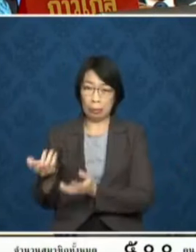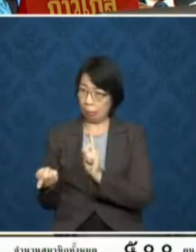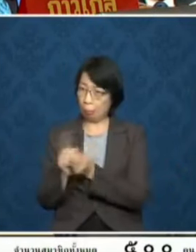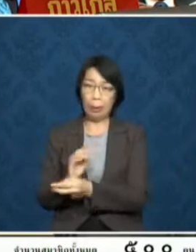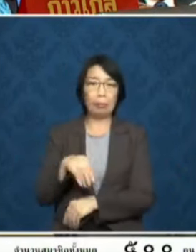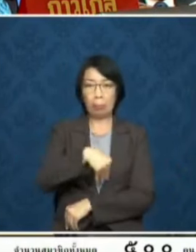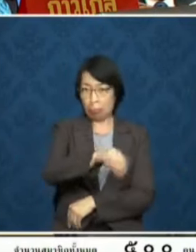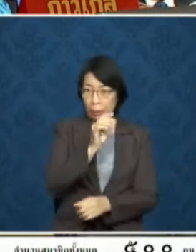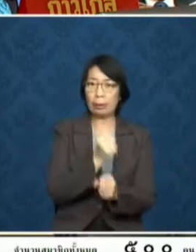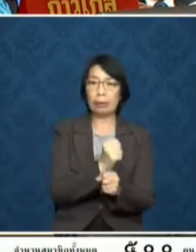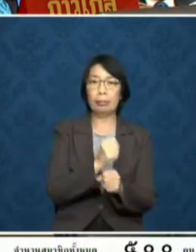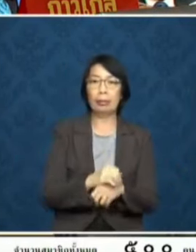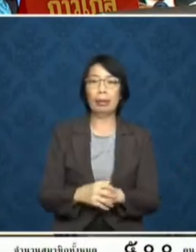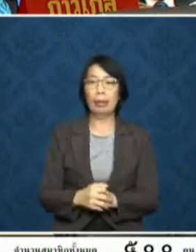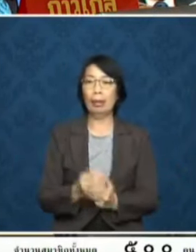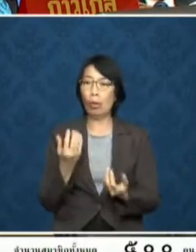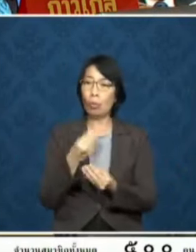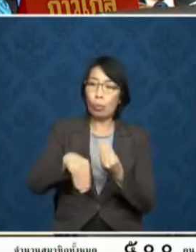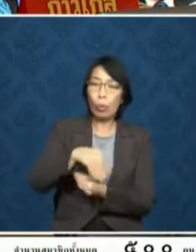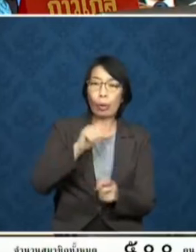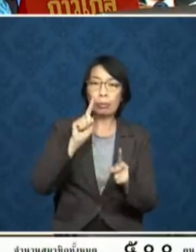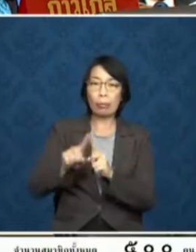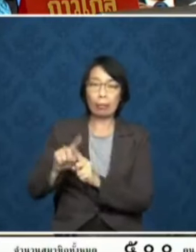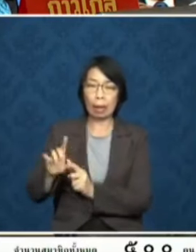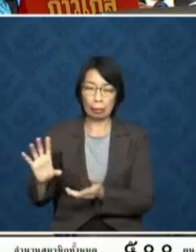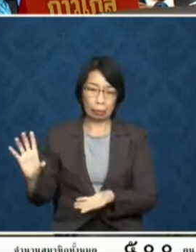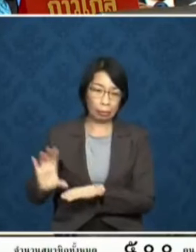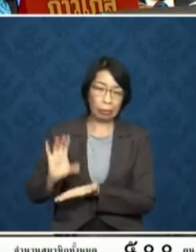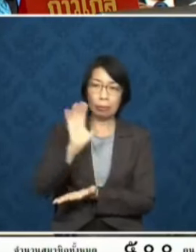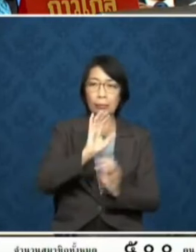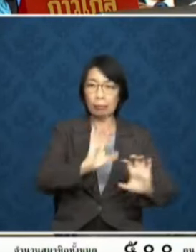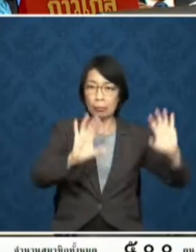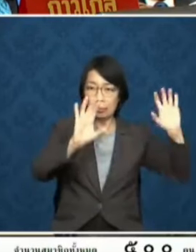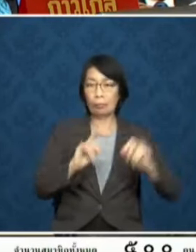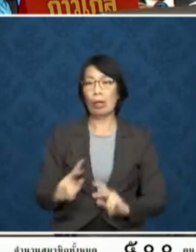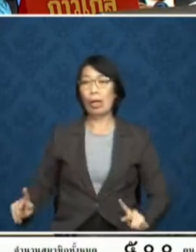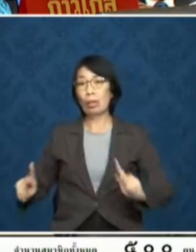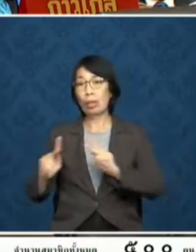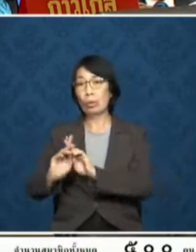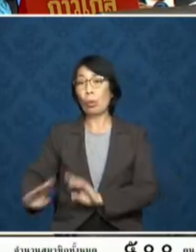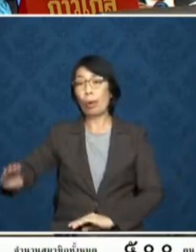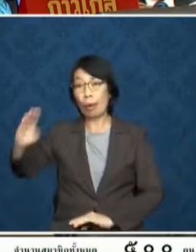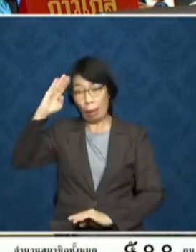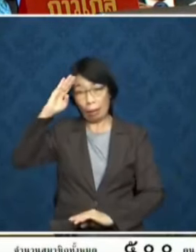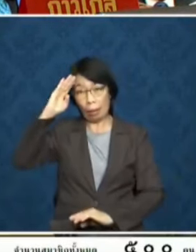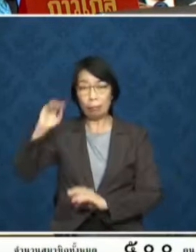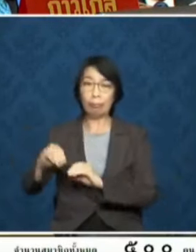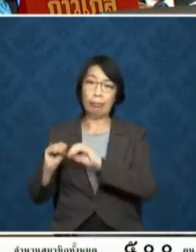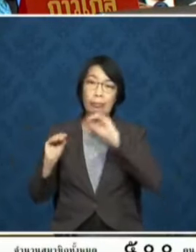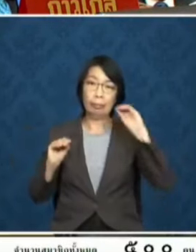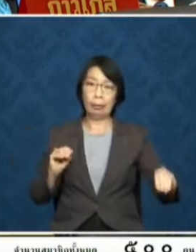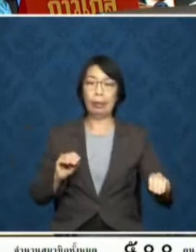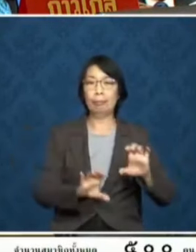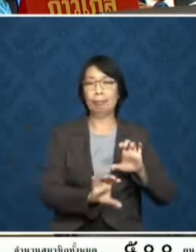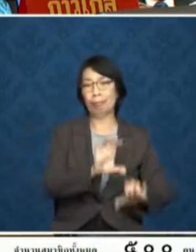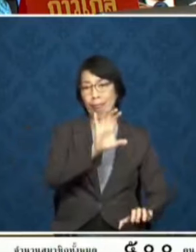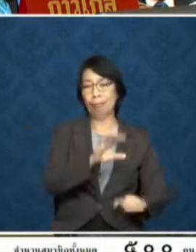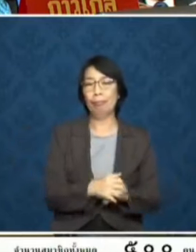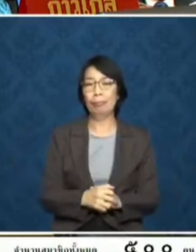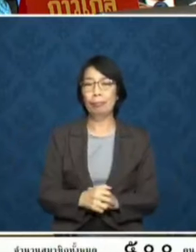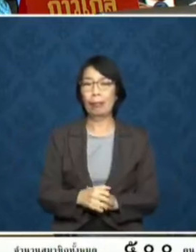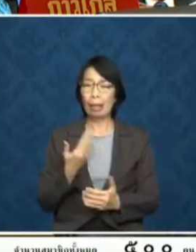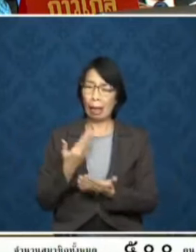ายหมื่นล้านให้กับรัฐบาลปรับลดงบกลาโหมกลับไปเท่าก่อนรัฐประหารก็ได้ค่ะเราจะมีงบประ